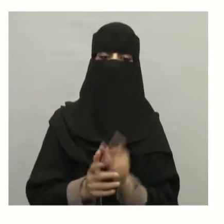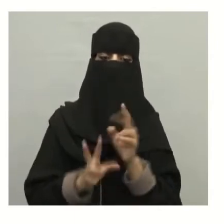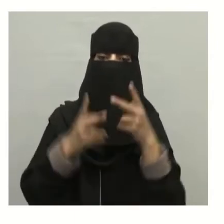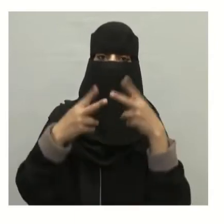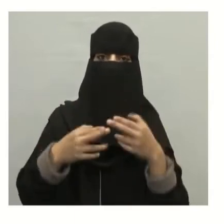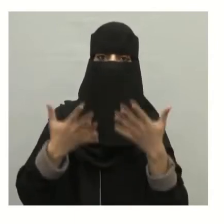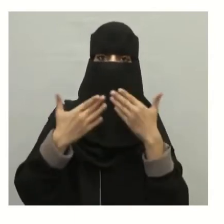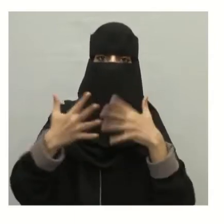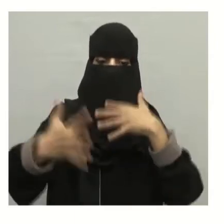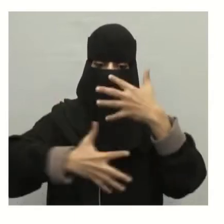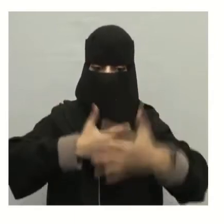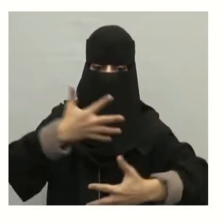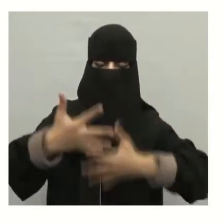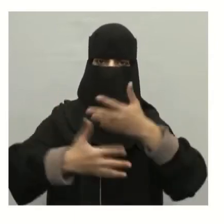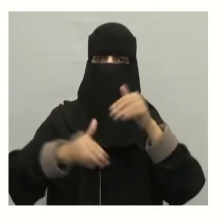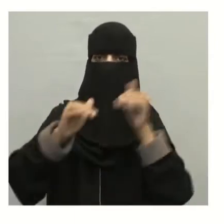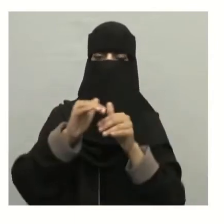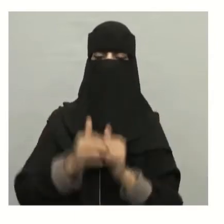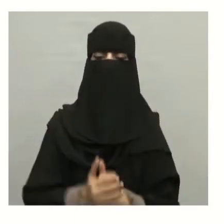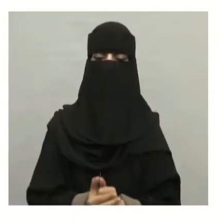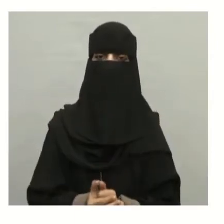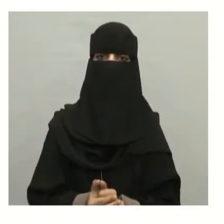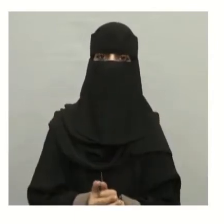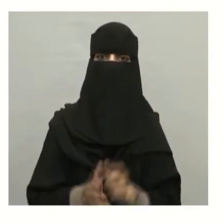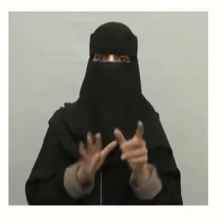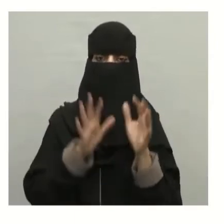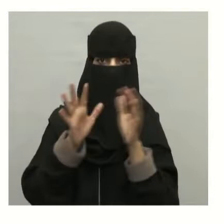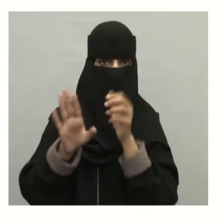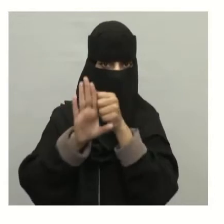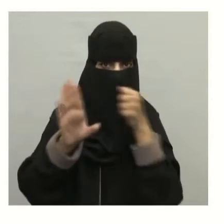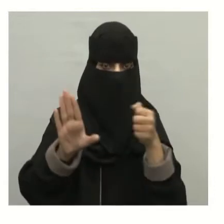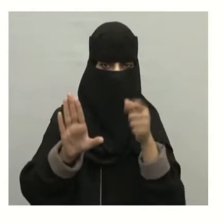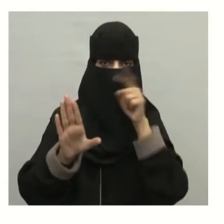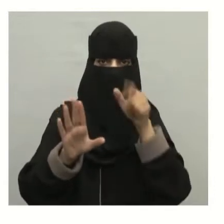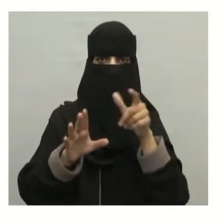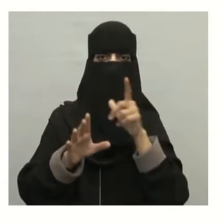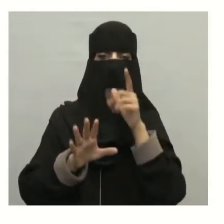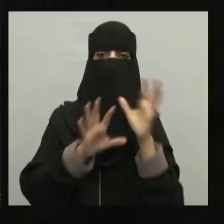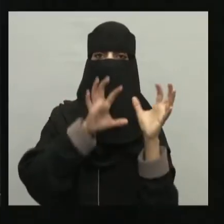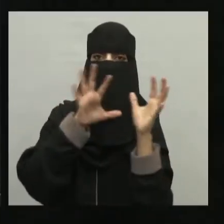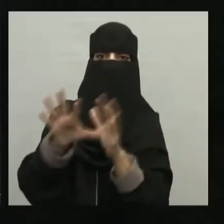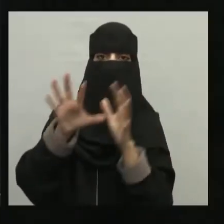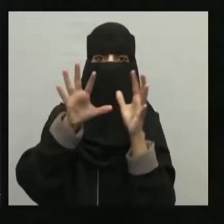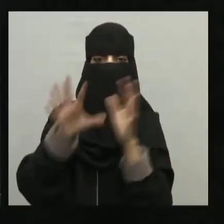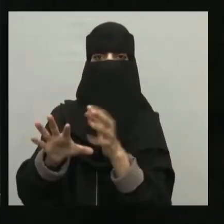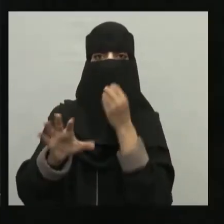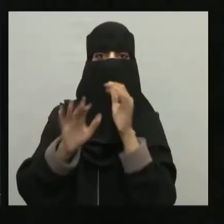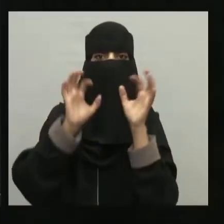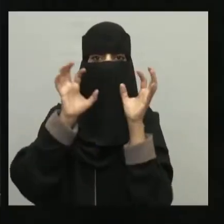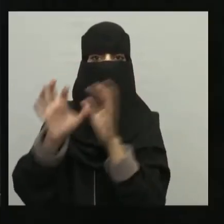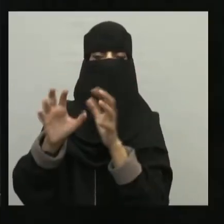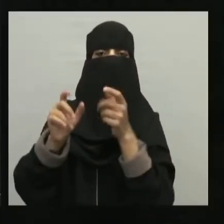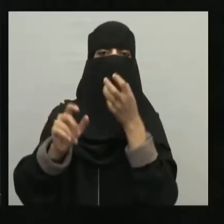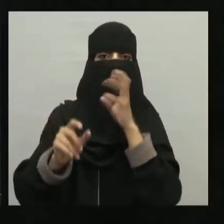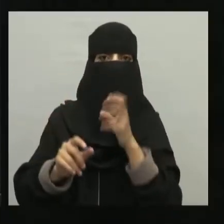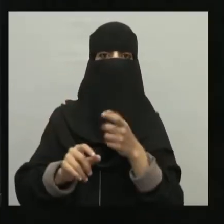لا تمنع مرور الهواء داخلها. عند وضع الثلاجة لا أقم بتكديس المواد والأطعمة